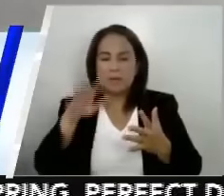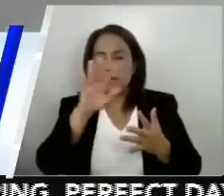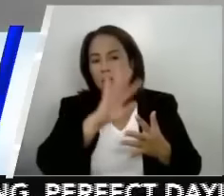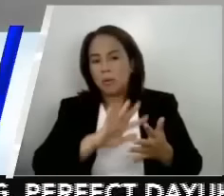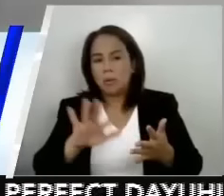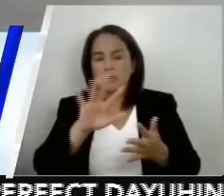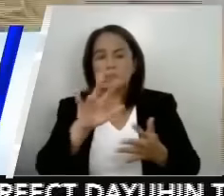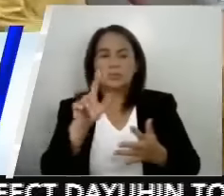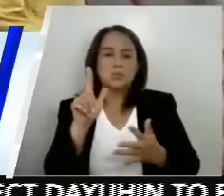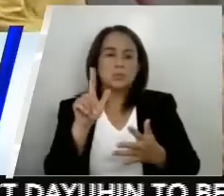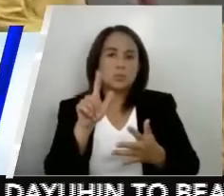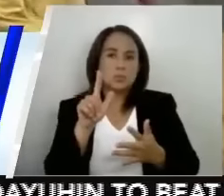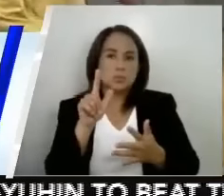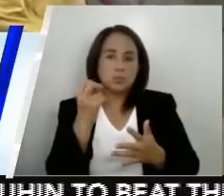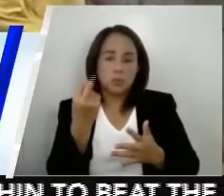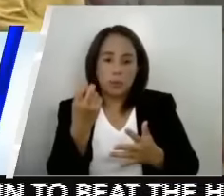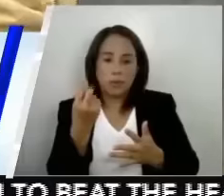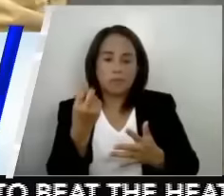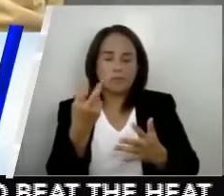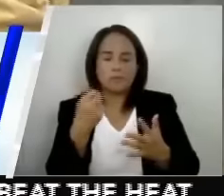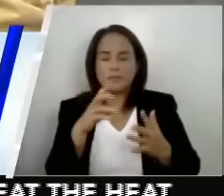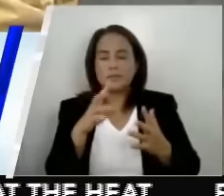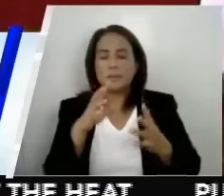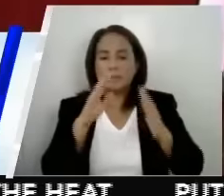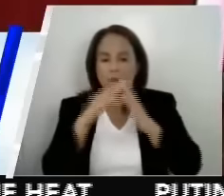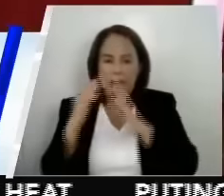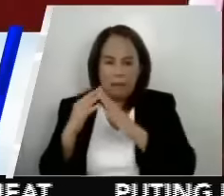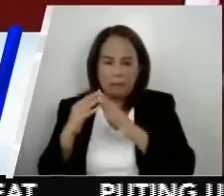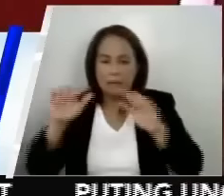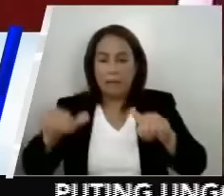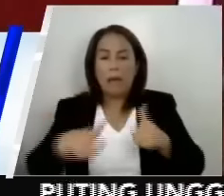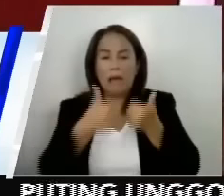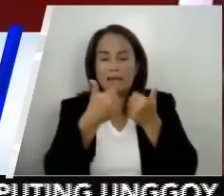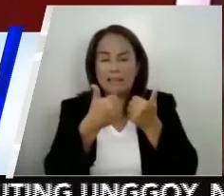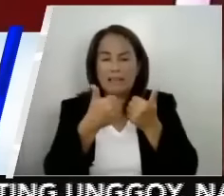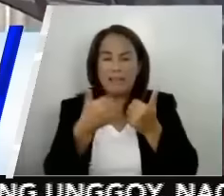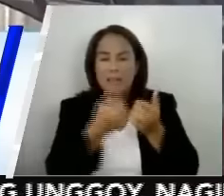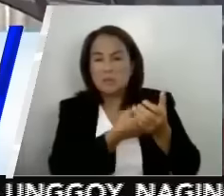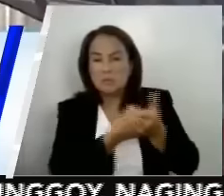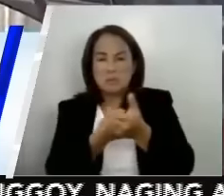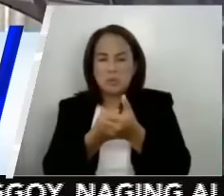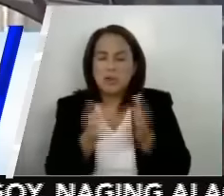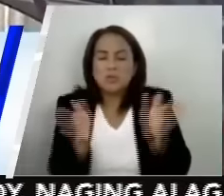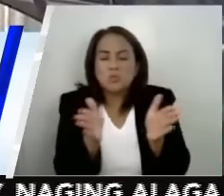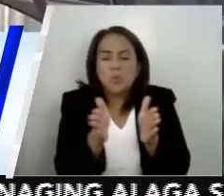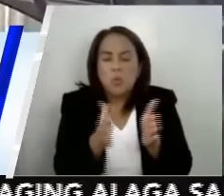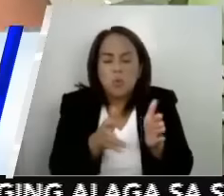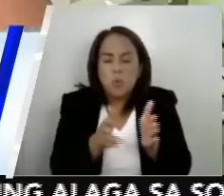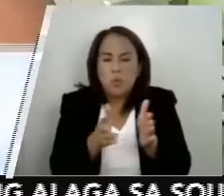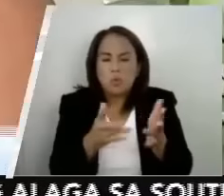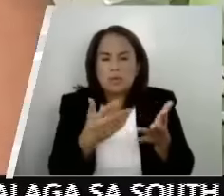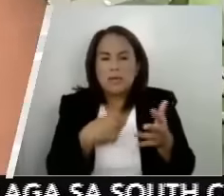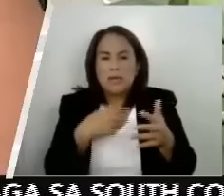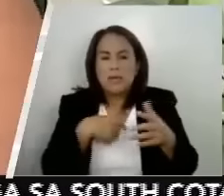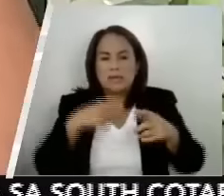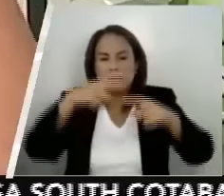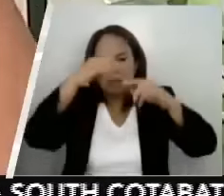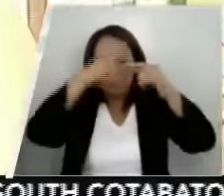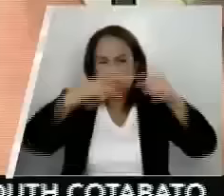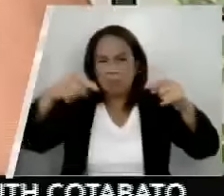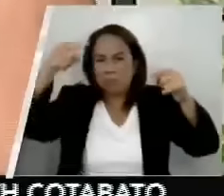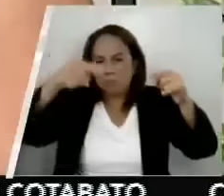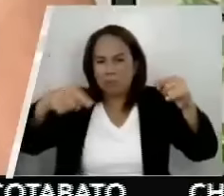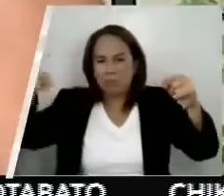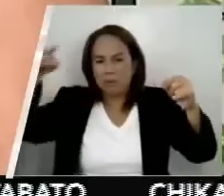ang tinupok. Ayon sa BFP, naging hamon sa kanilang pag-apula ang mga masikip na eskinita at mga nakalaylay na kable. Itong isa kong